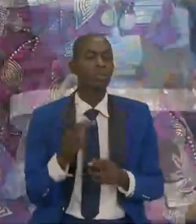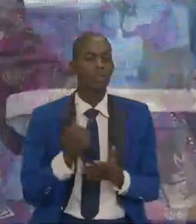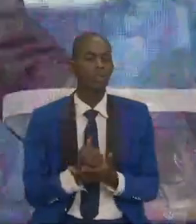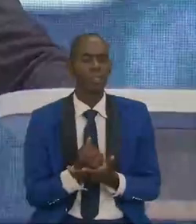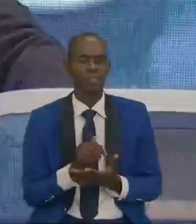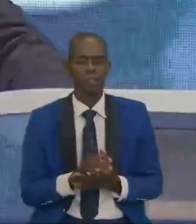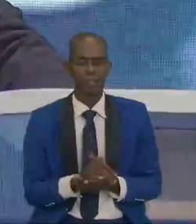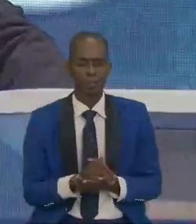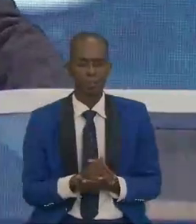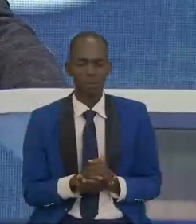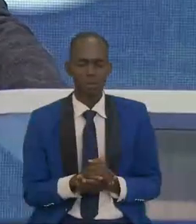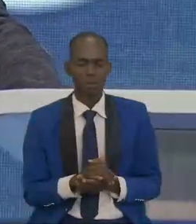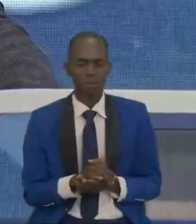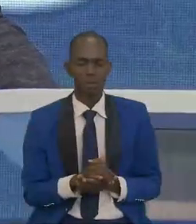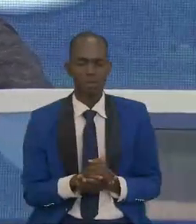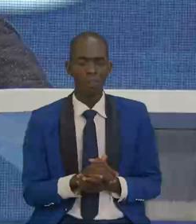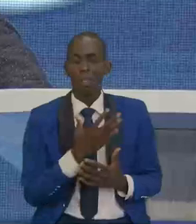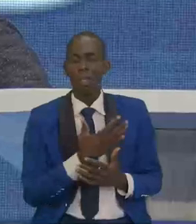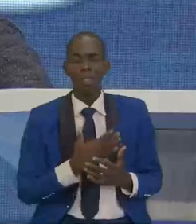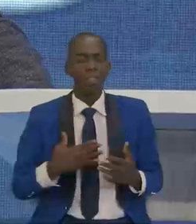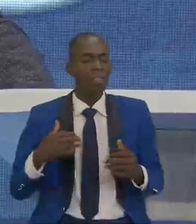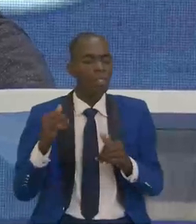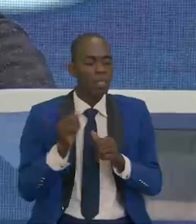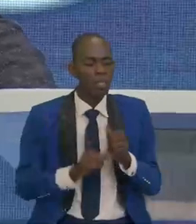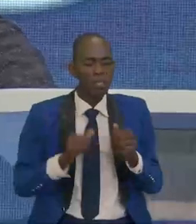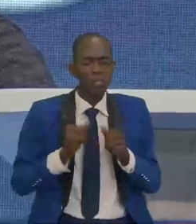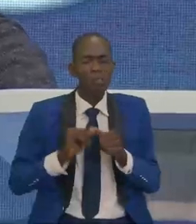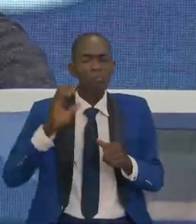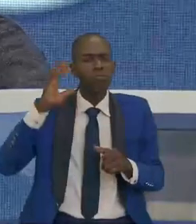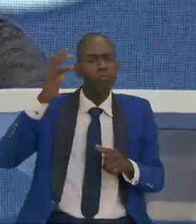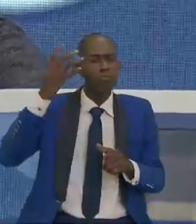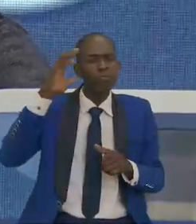Que la puissance du Seigneur vous guérisse maintenant.